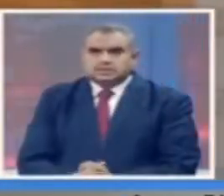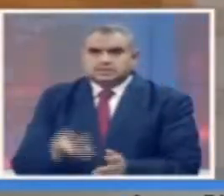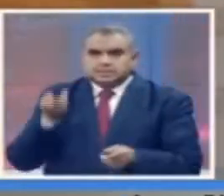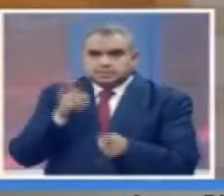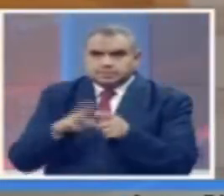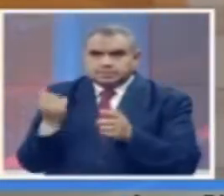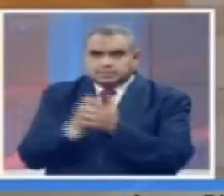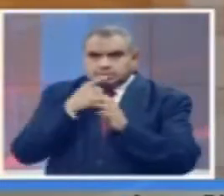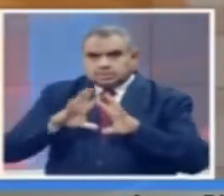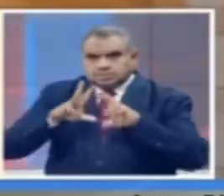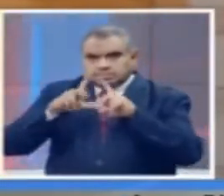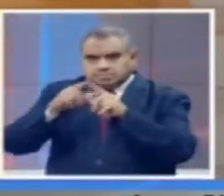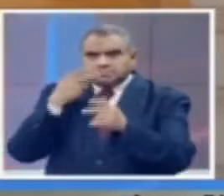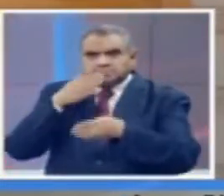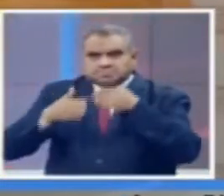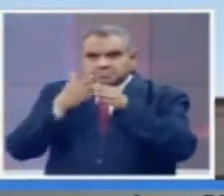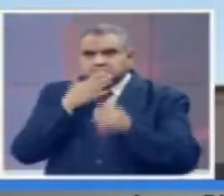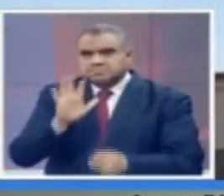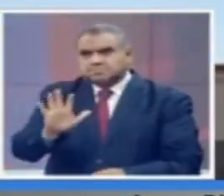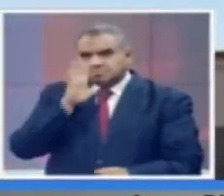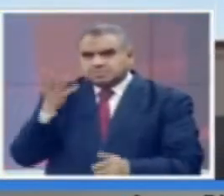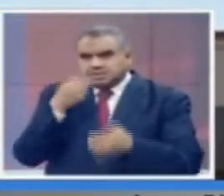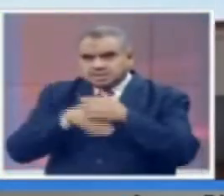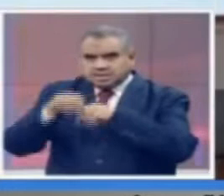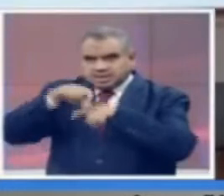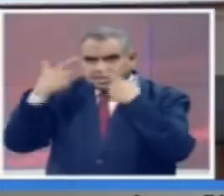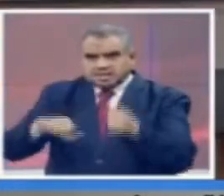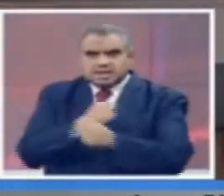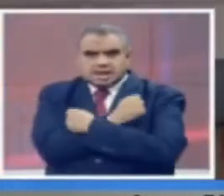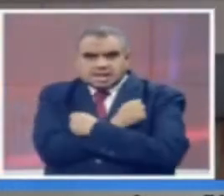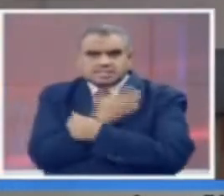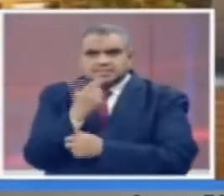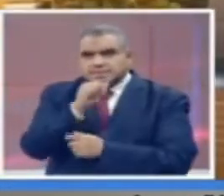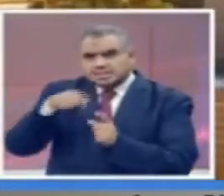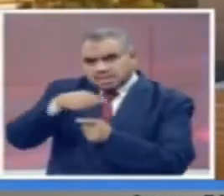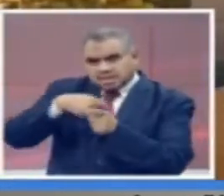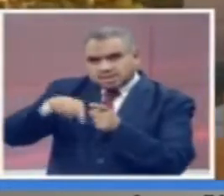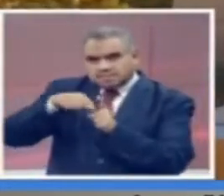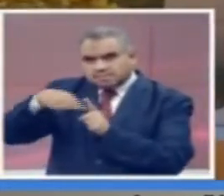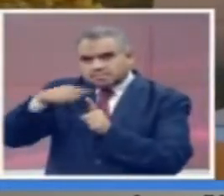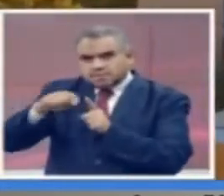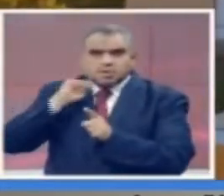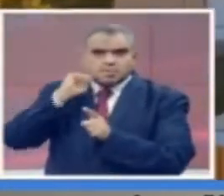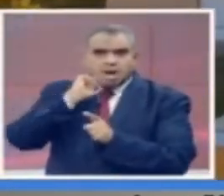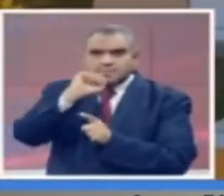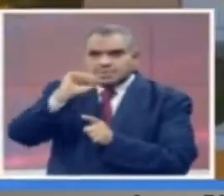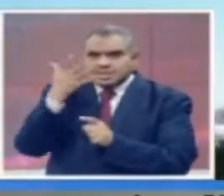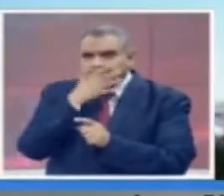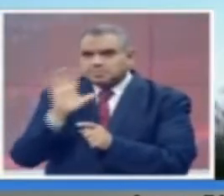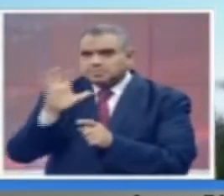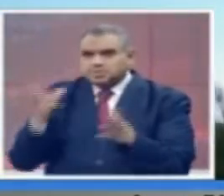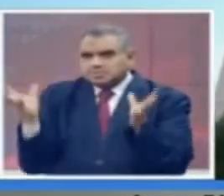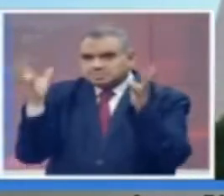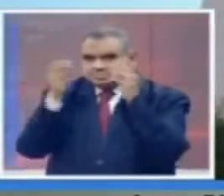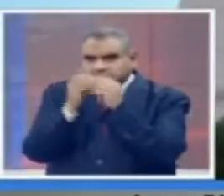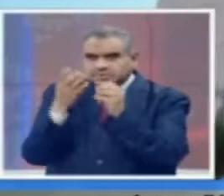مروعية تطوير بعض الأقسام بما يتناسب مع البيئة الأثرية والمعمارية المحيطة لبعض المحافظات، وهو ما بدا